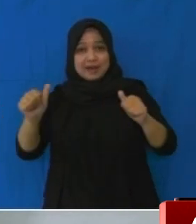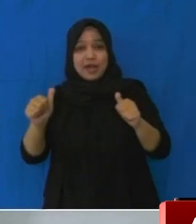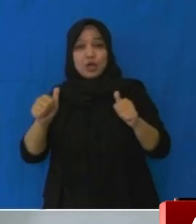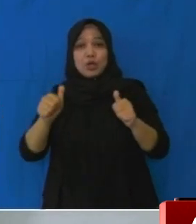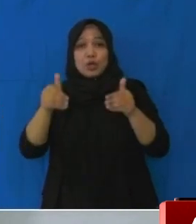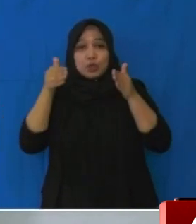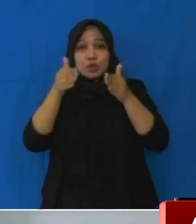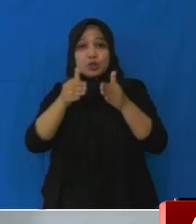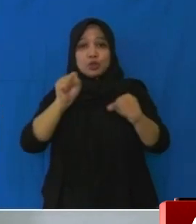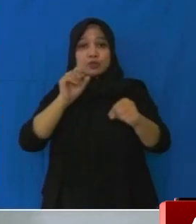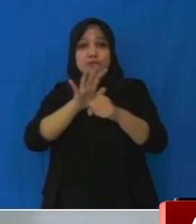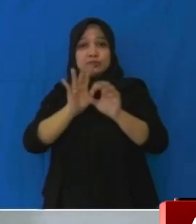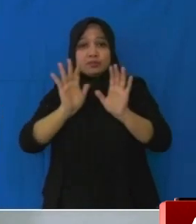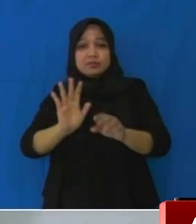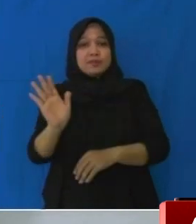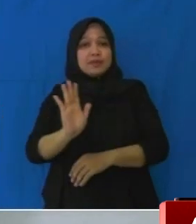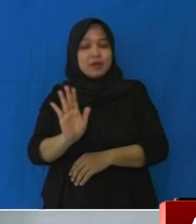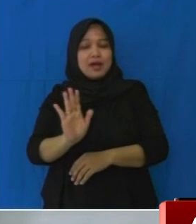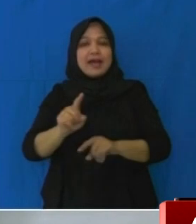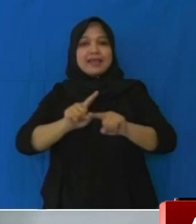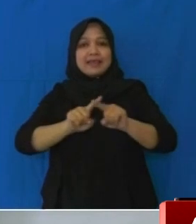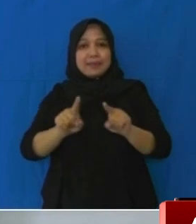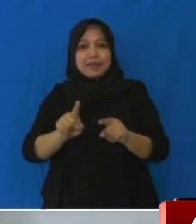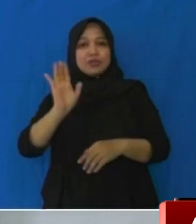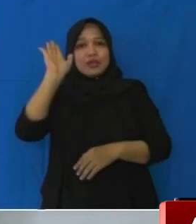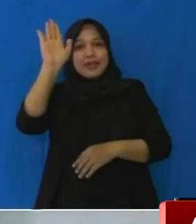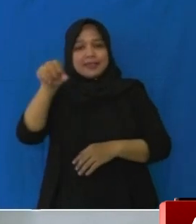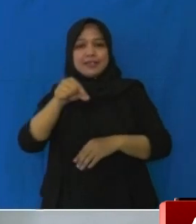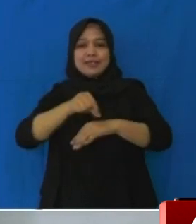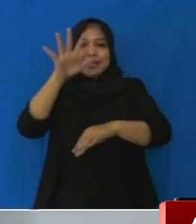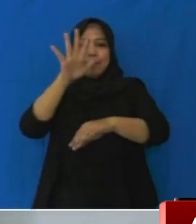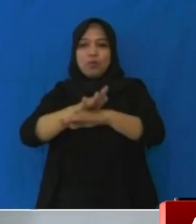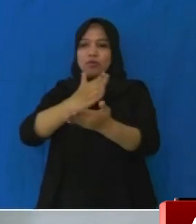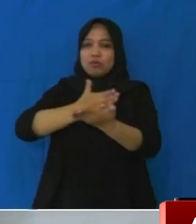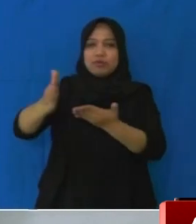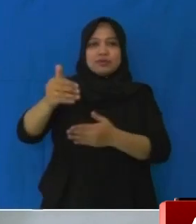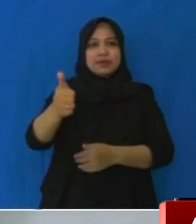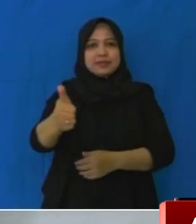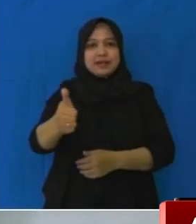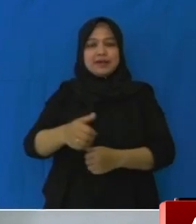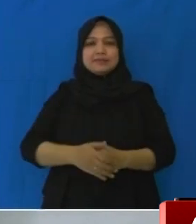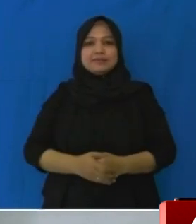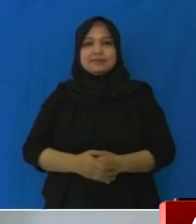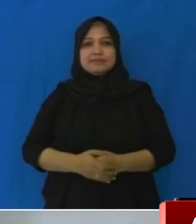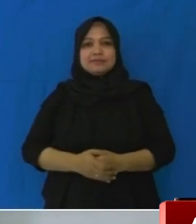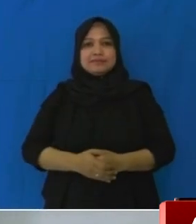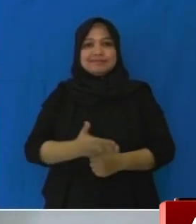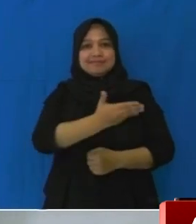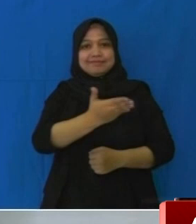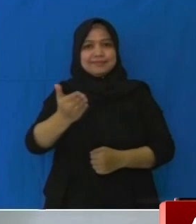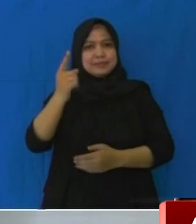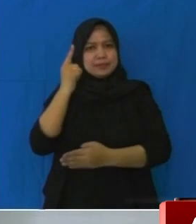tapi juga di dalam rangka untuk memberantas sarang nyamuk Jadilah pahlawan